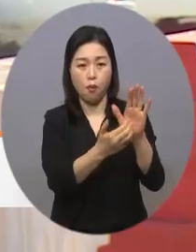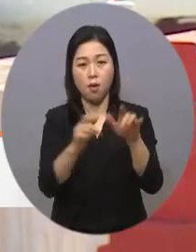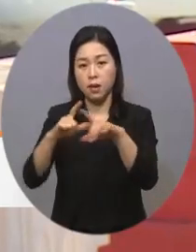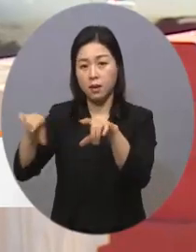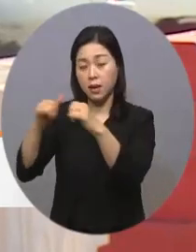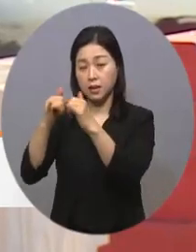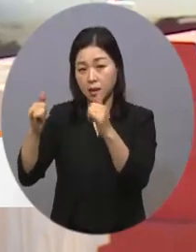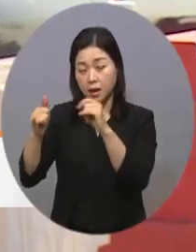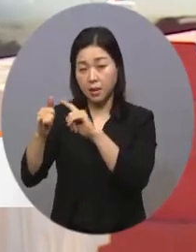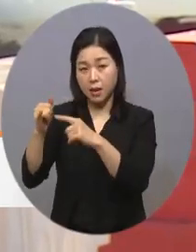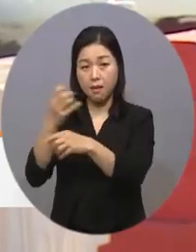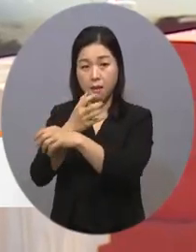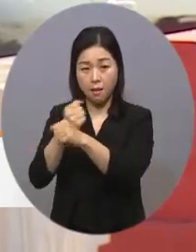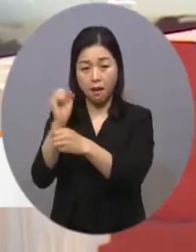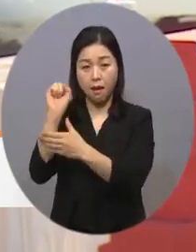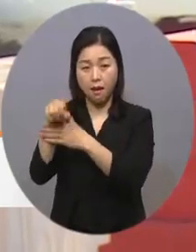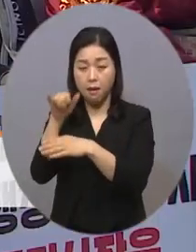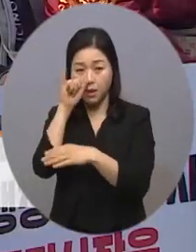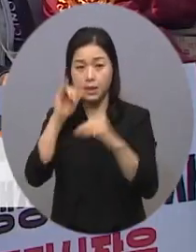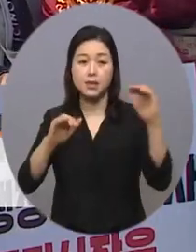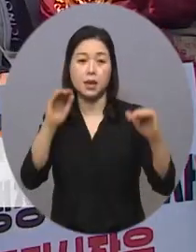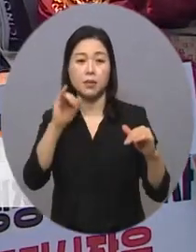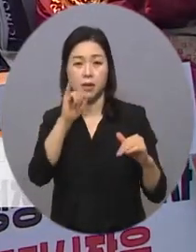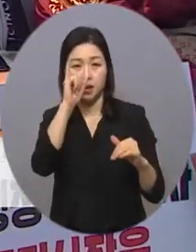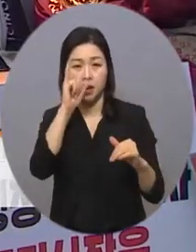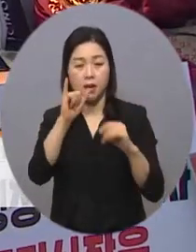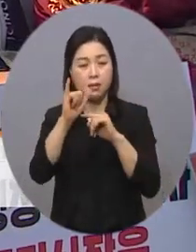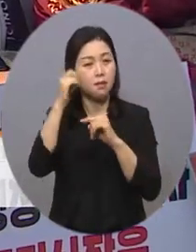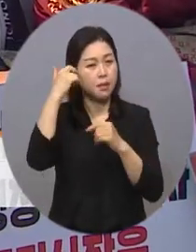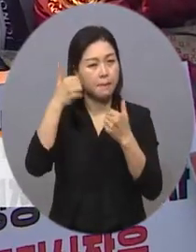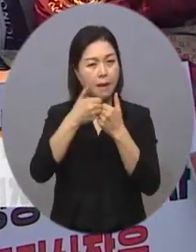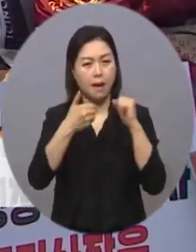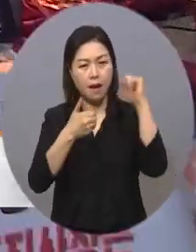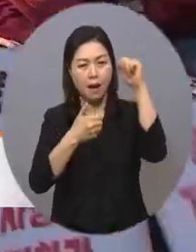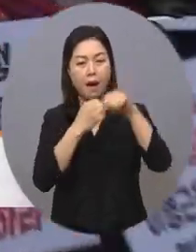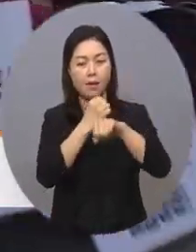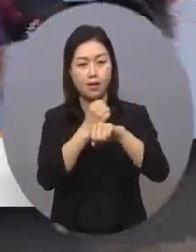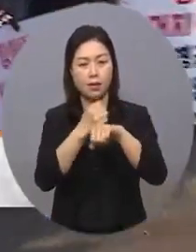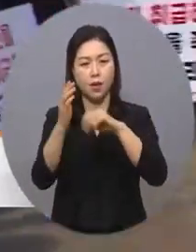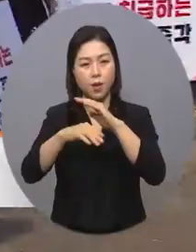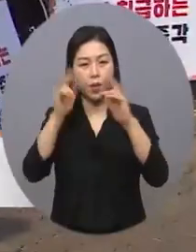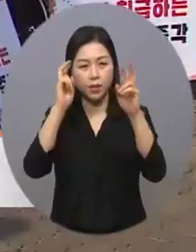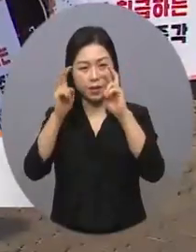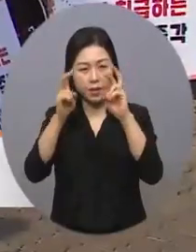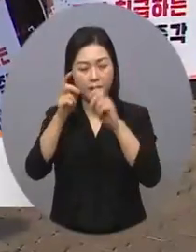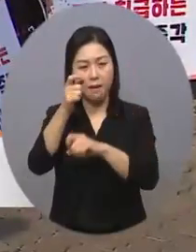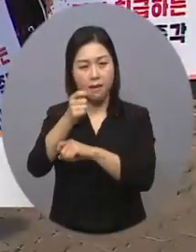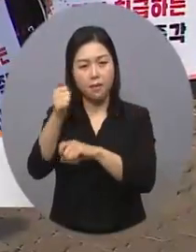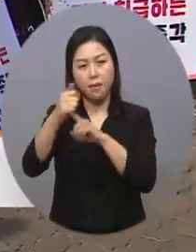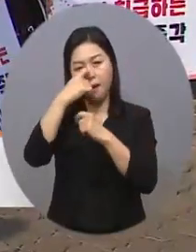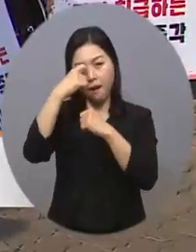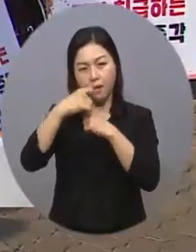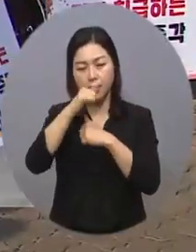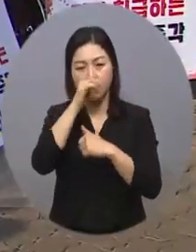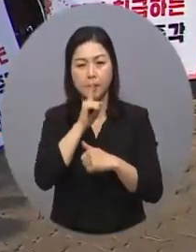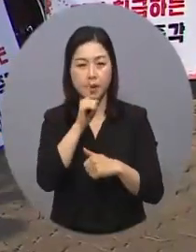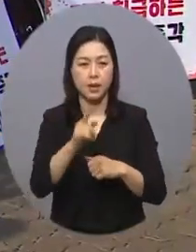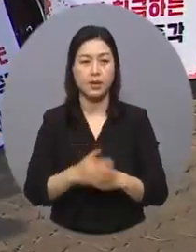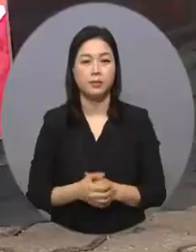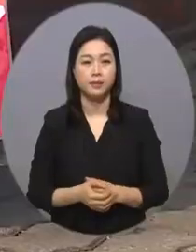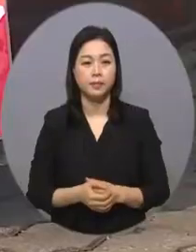임대를 승인해주며 차별했다면서 이를 항의하는 과정에서 공사 직원으로부터 모욕을 당했다고